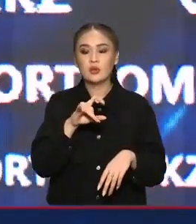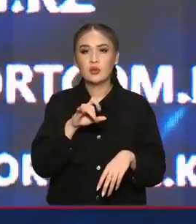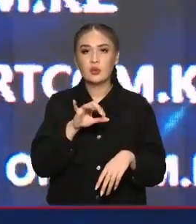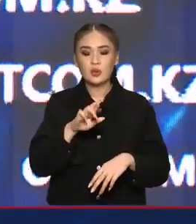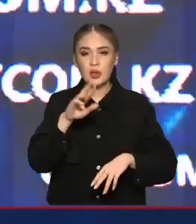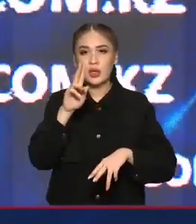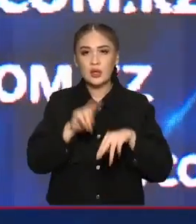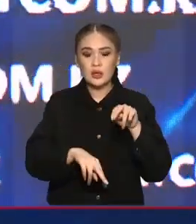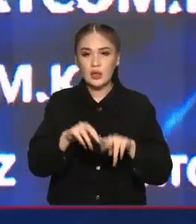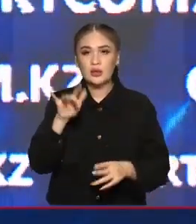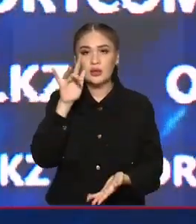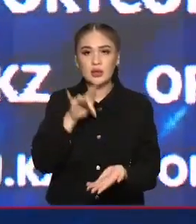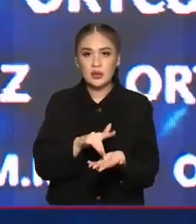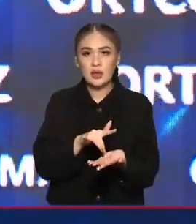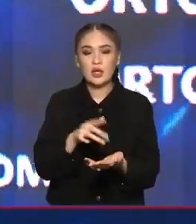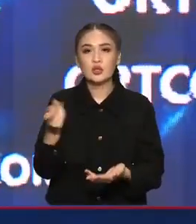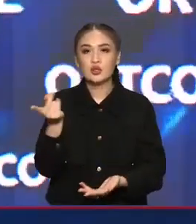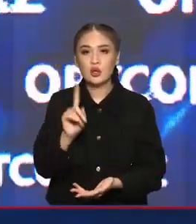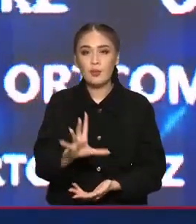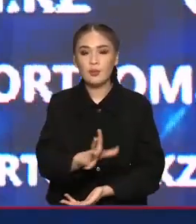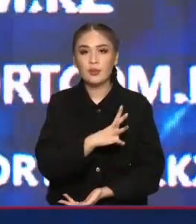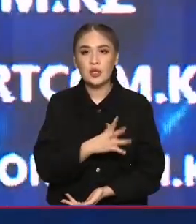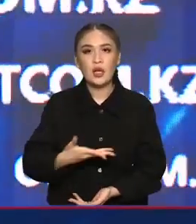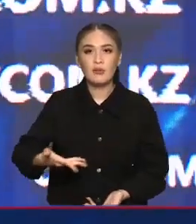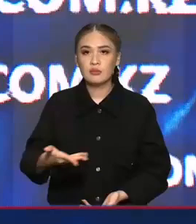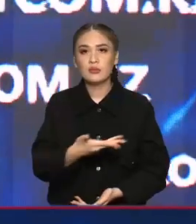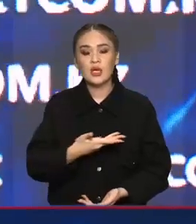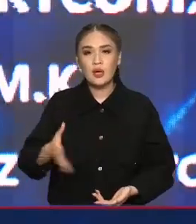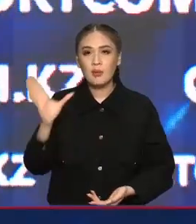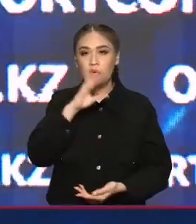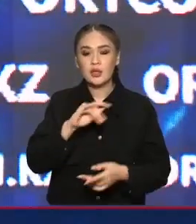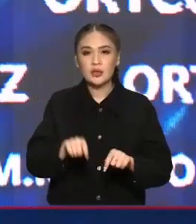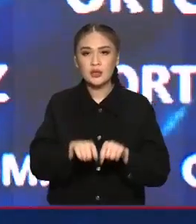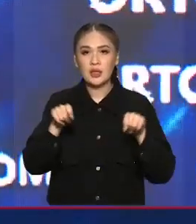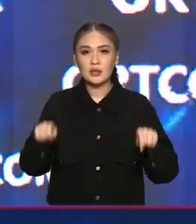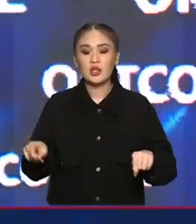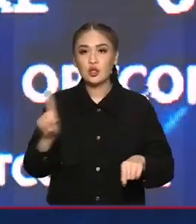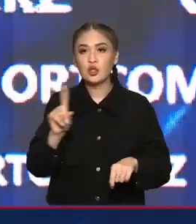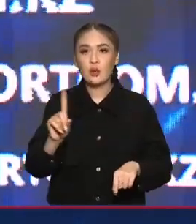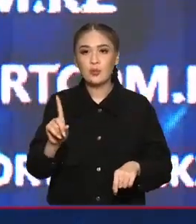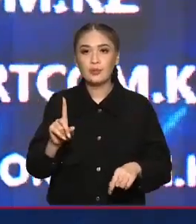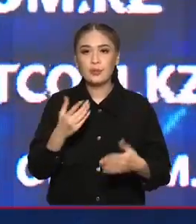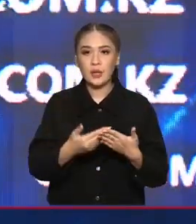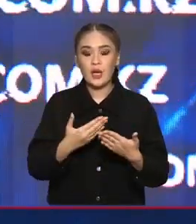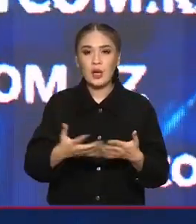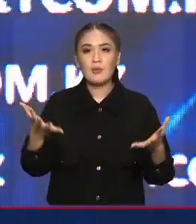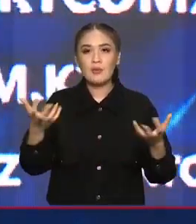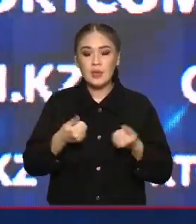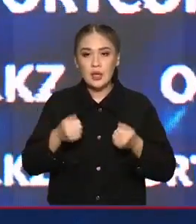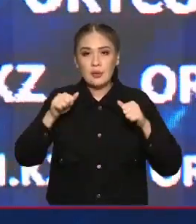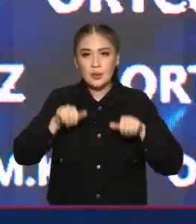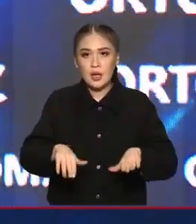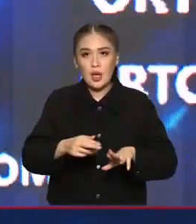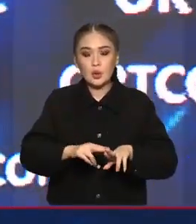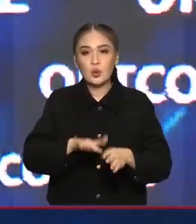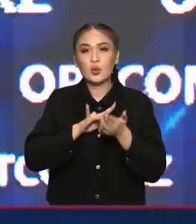строительства визит-центров, чтобы мы намерены создать такие условия, чтобы было привлекательно для